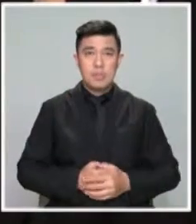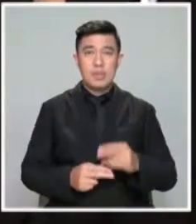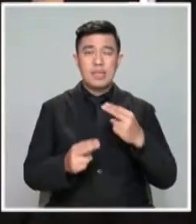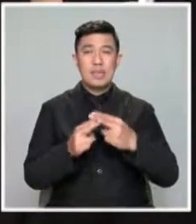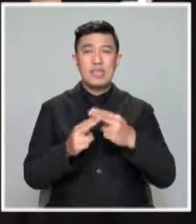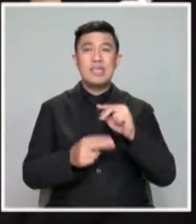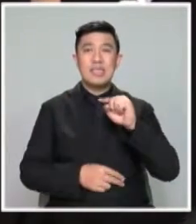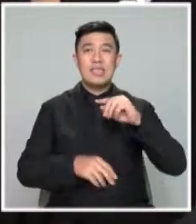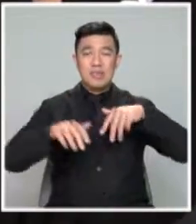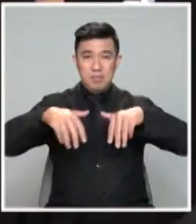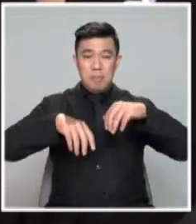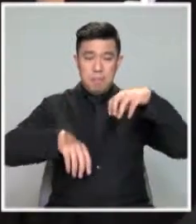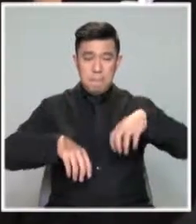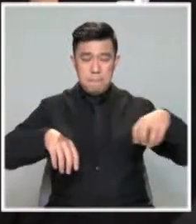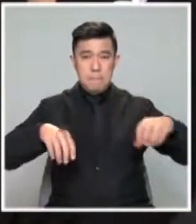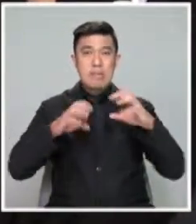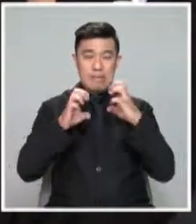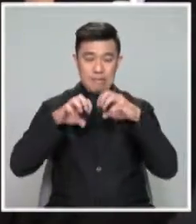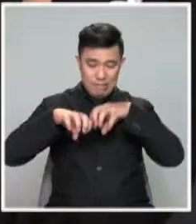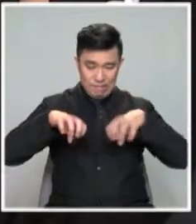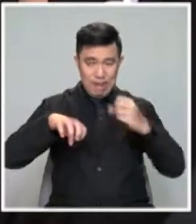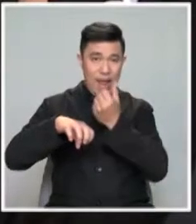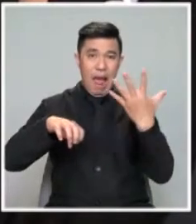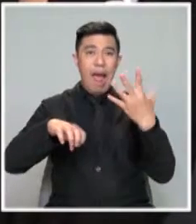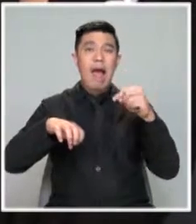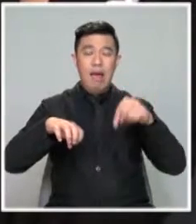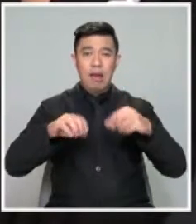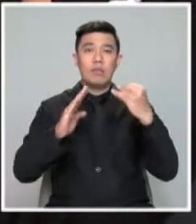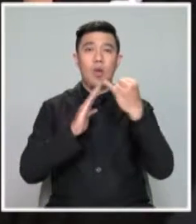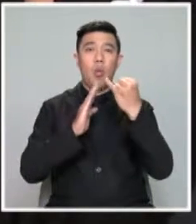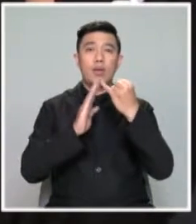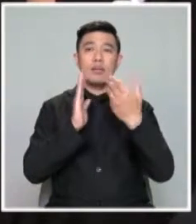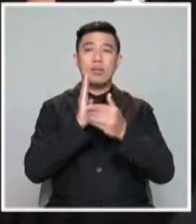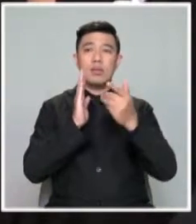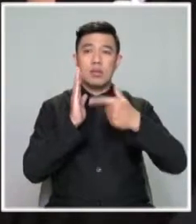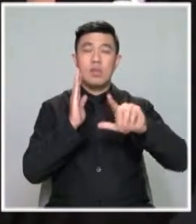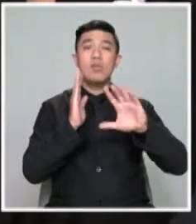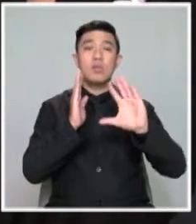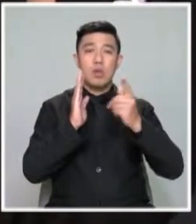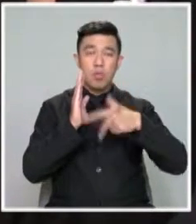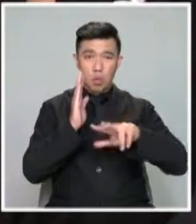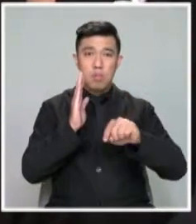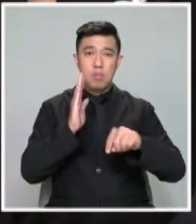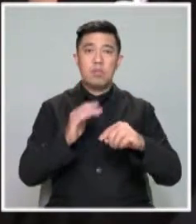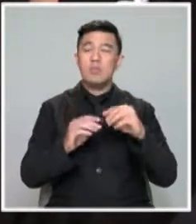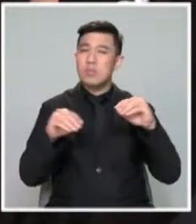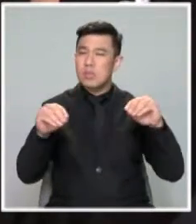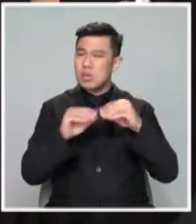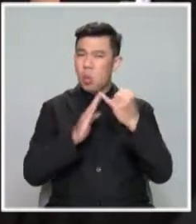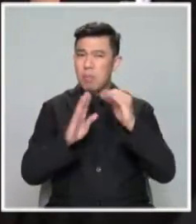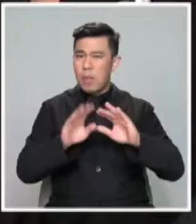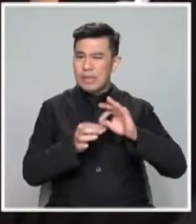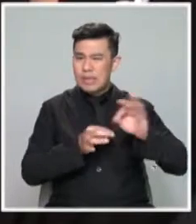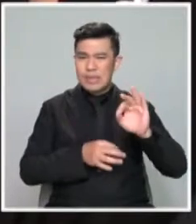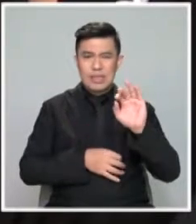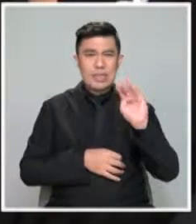น5แท่งที่จังหวัดชัยภูมิเนี่ยอยู่ในเขตพื้นที่ของอำเภอเมืองชัยภูมิห่างจากตัวจังหวัดประมาณ40กิโลเส้นท